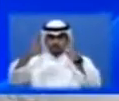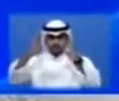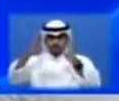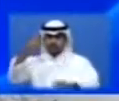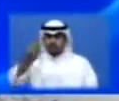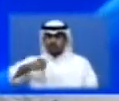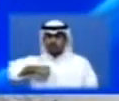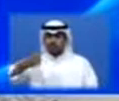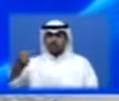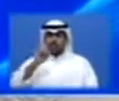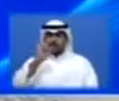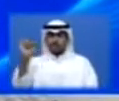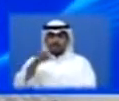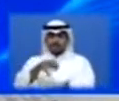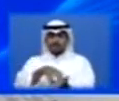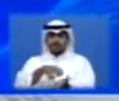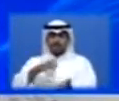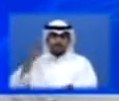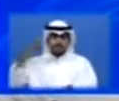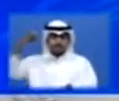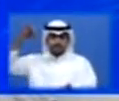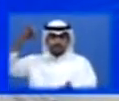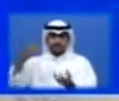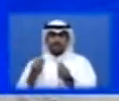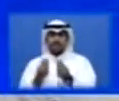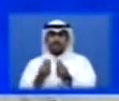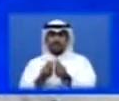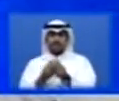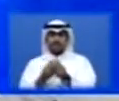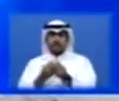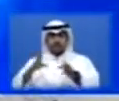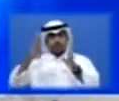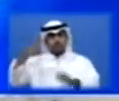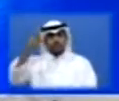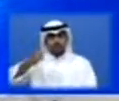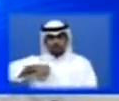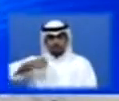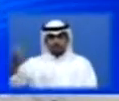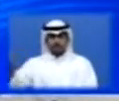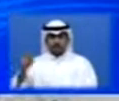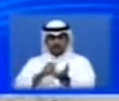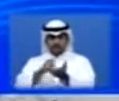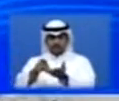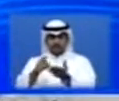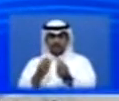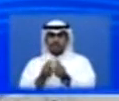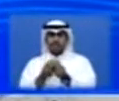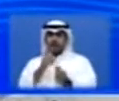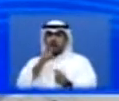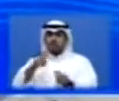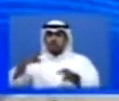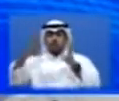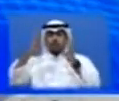تهنئة إلى فخامة ديلما روسيف رئيسة جمهورية البرازيل الاتحادية الصديقة. عبر فيها سموه عن